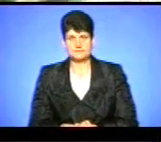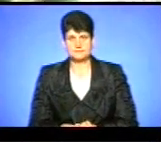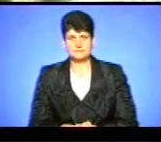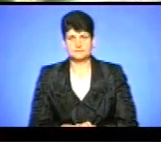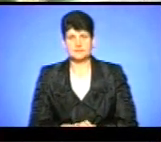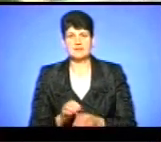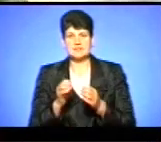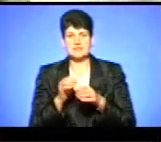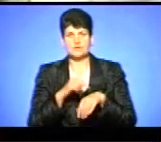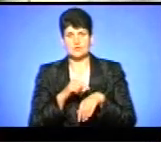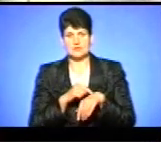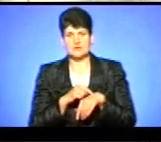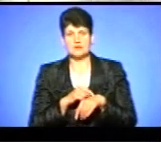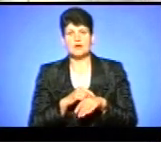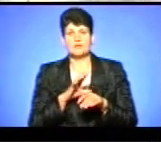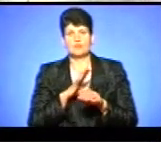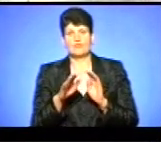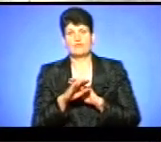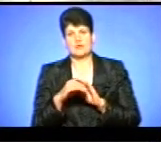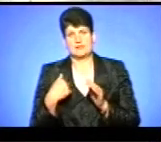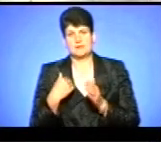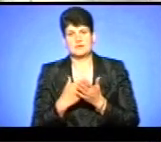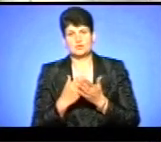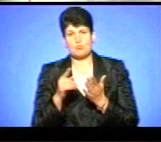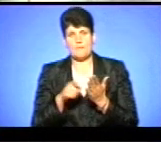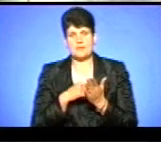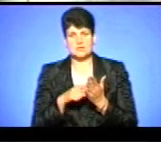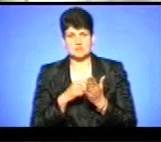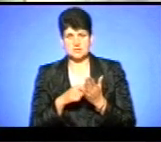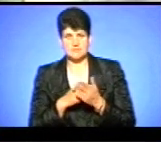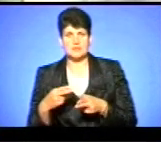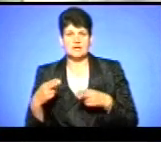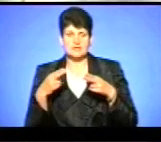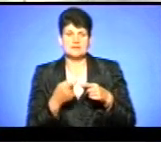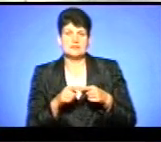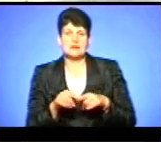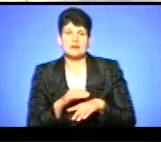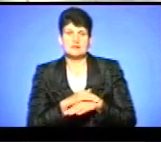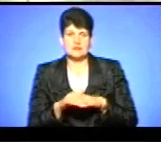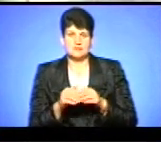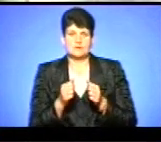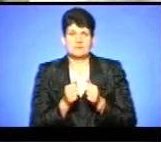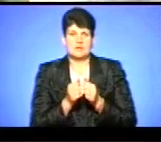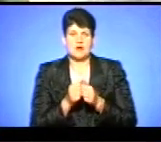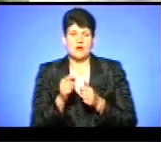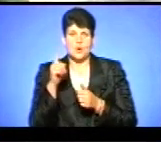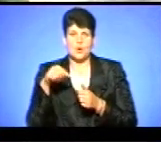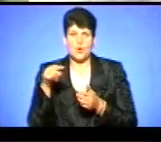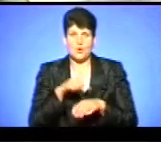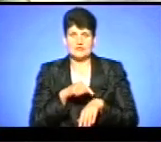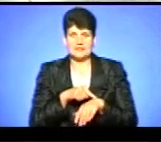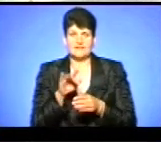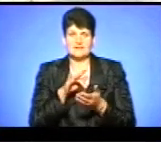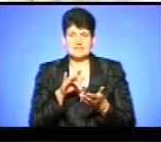О 10-й годині прийшов виклик нам на службовий планшет. ПУ, що за вказаною адресою до годинника в центр на бульвар